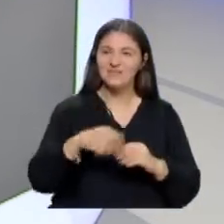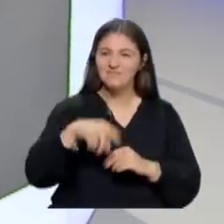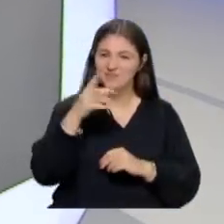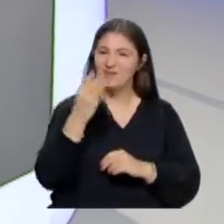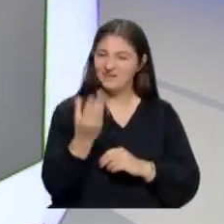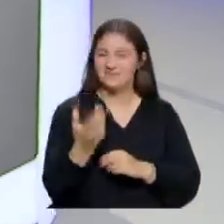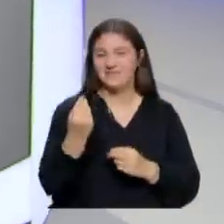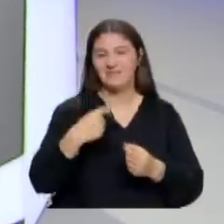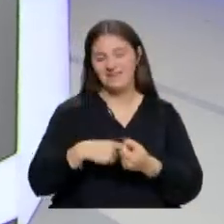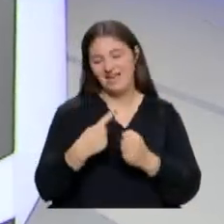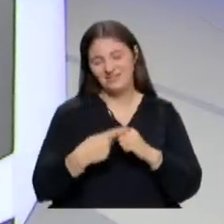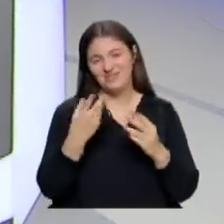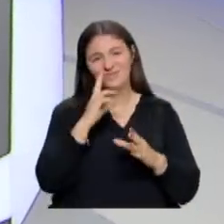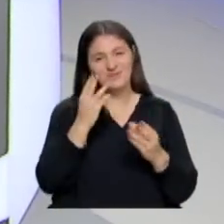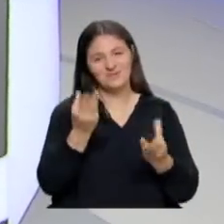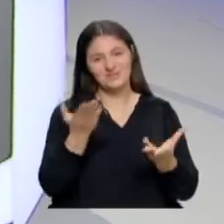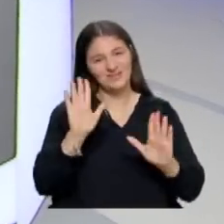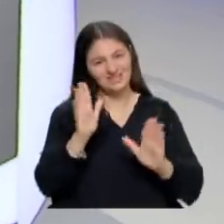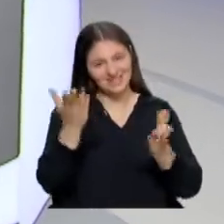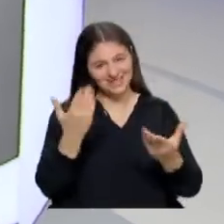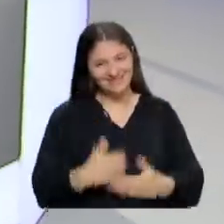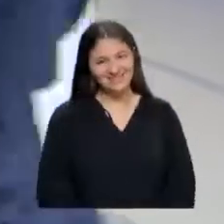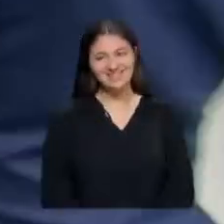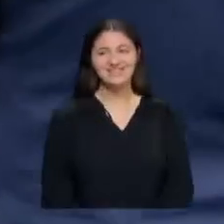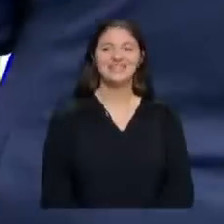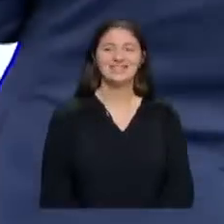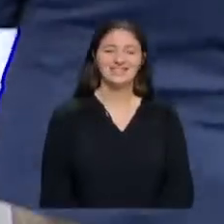bir gün olsun güzel de bir hafta sonu olsun Hoşça kalın